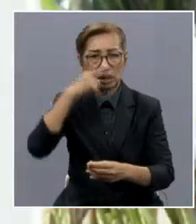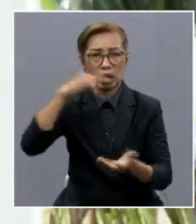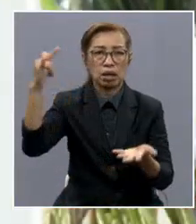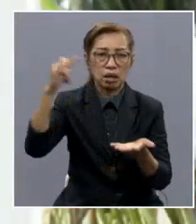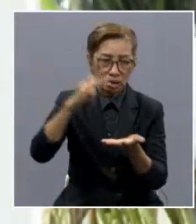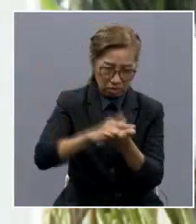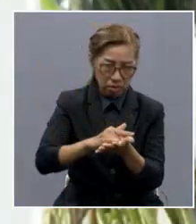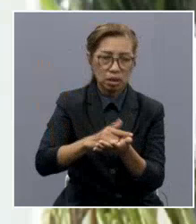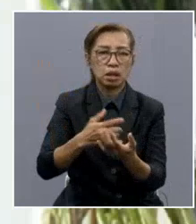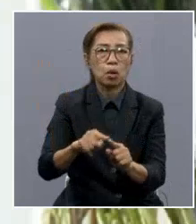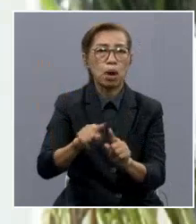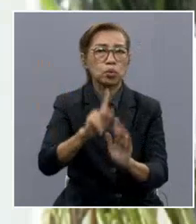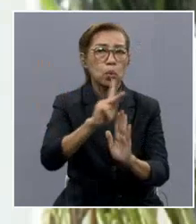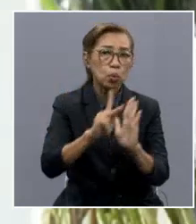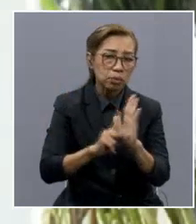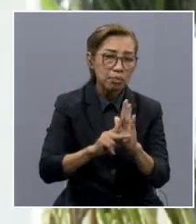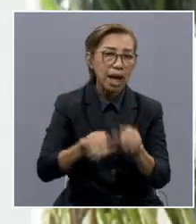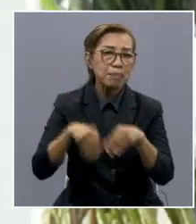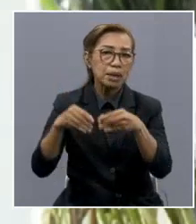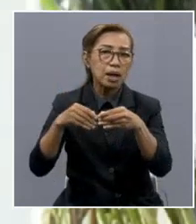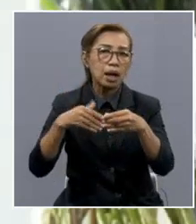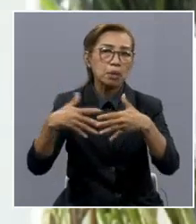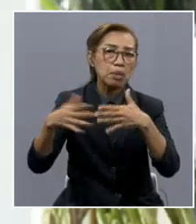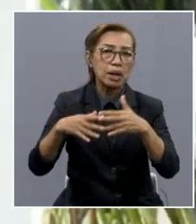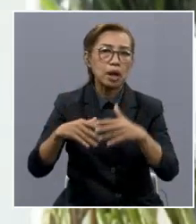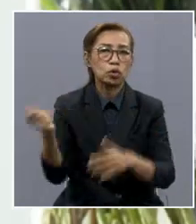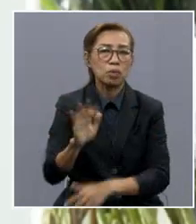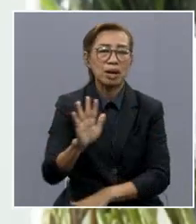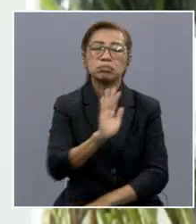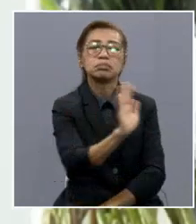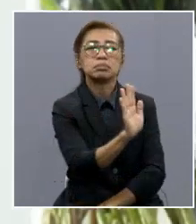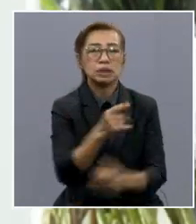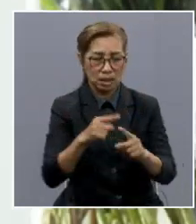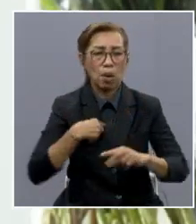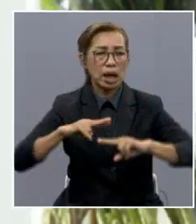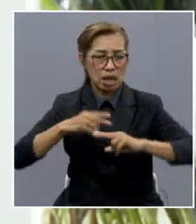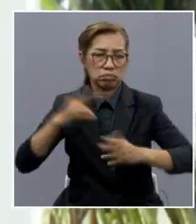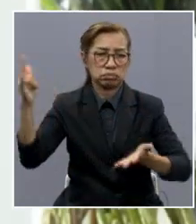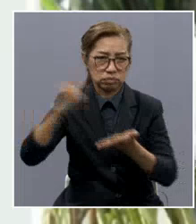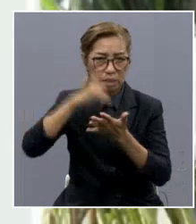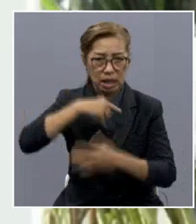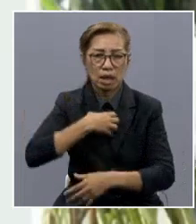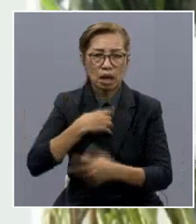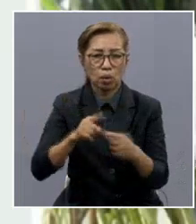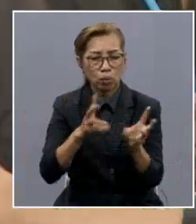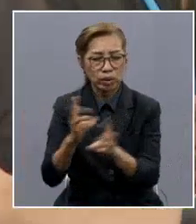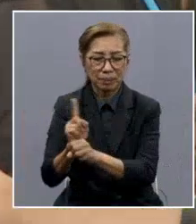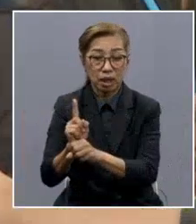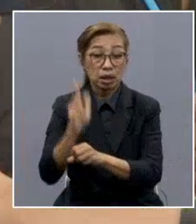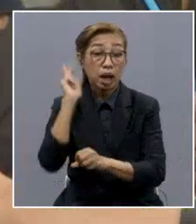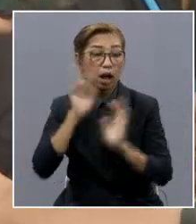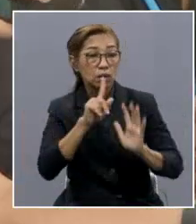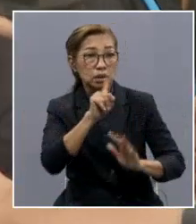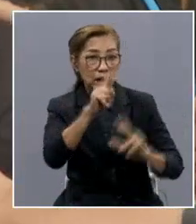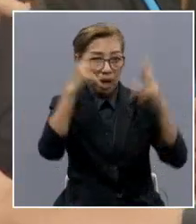องแต่ว่าจะกลับยังไงเนี่ยเดี๋ยวจะบอกทีนี้นักข่าวไปเจอท่านรองนายกค่ะวิษณุเครืองามก็ถามถึงเรื่องนี้แหละก